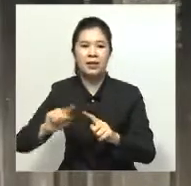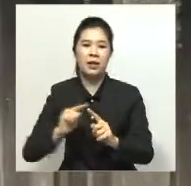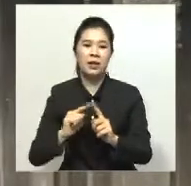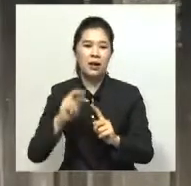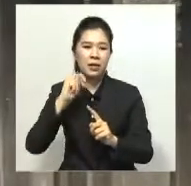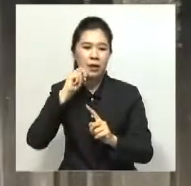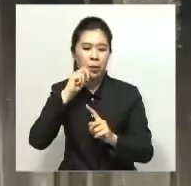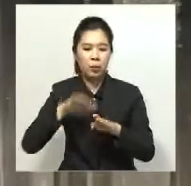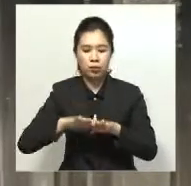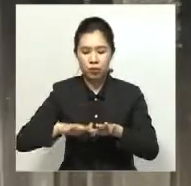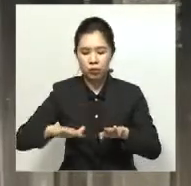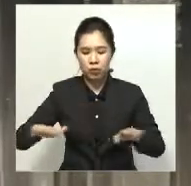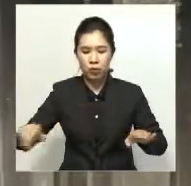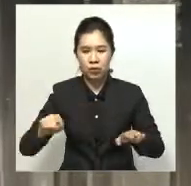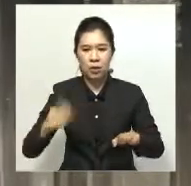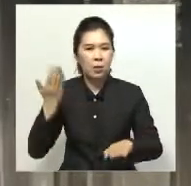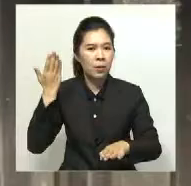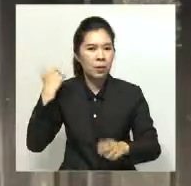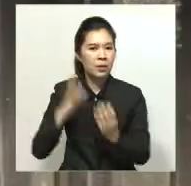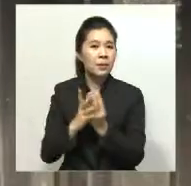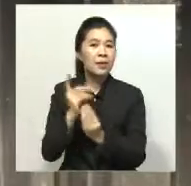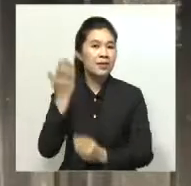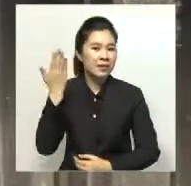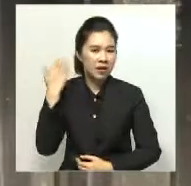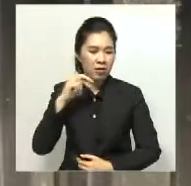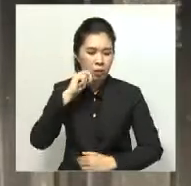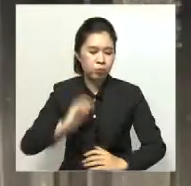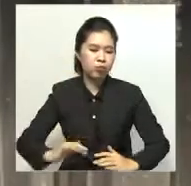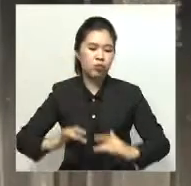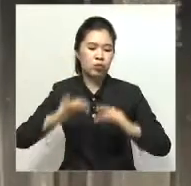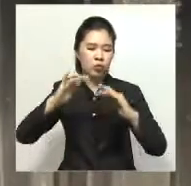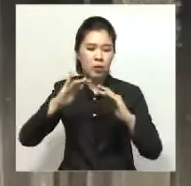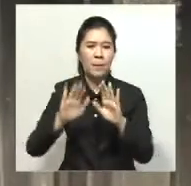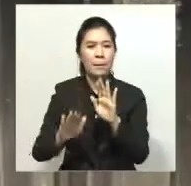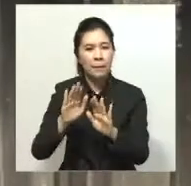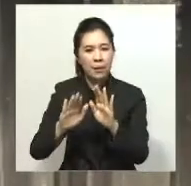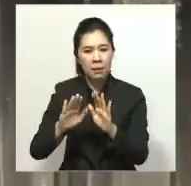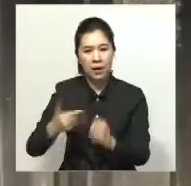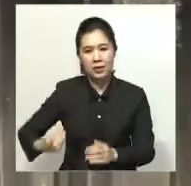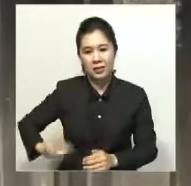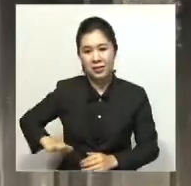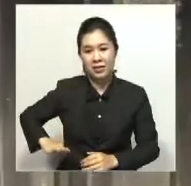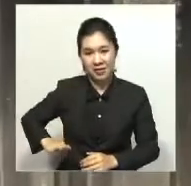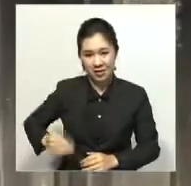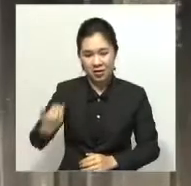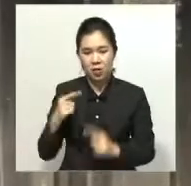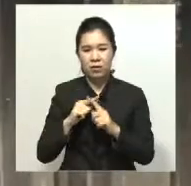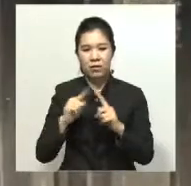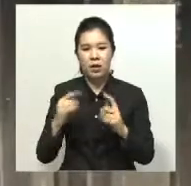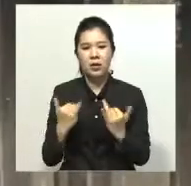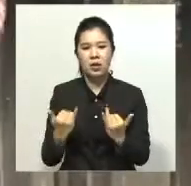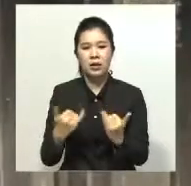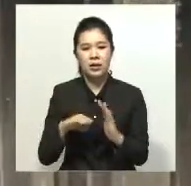นั้นชาวบ้านบอกว่าจากที่สัปดาห์ก่อนนะคะน้ำท่วมสูงสุดค่ะอยู่ที่ประมาณเกือบถึงเอวนะคะแต่ว่าล่าสุดต